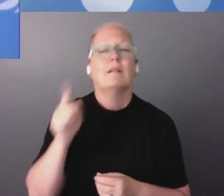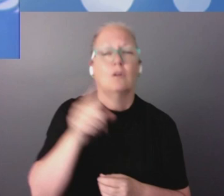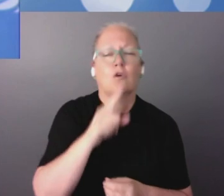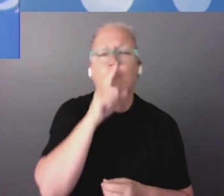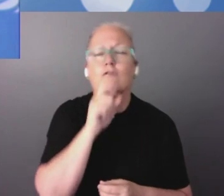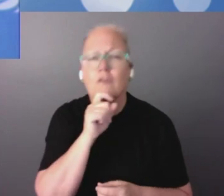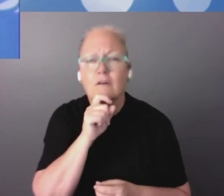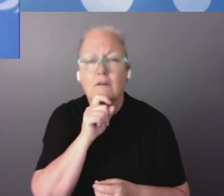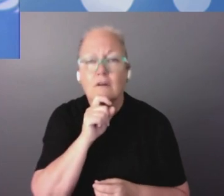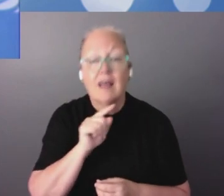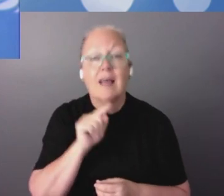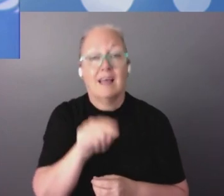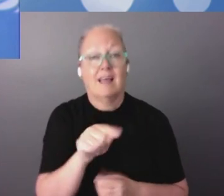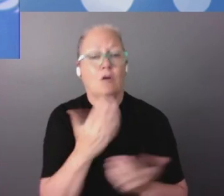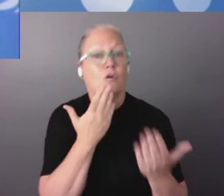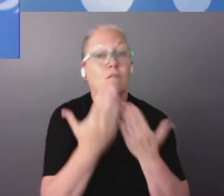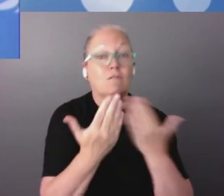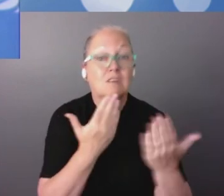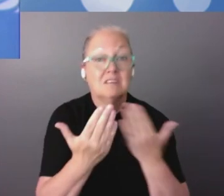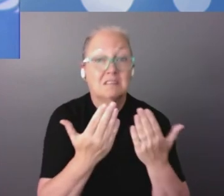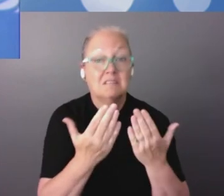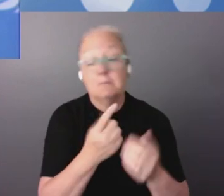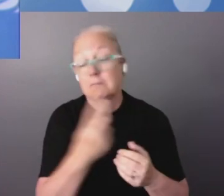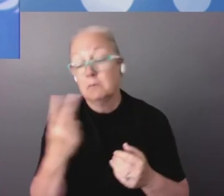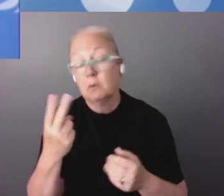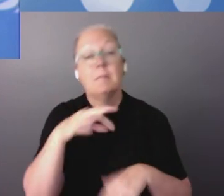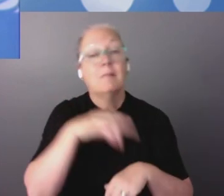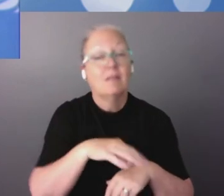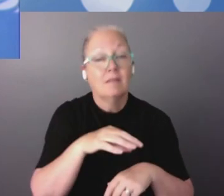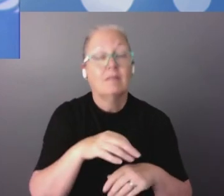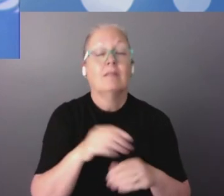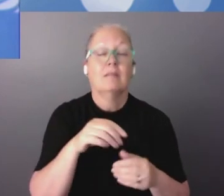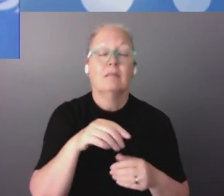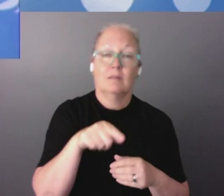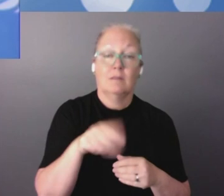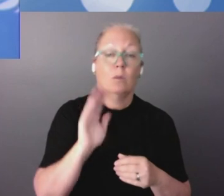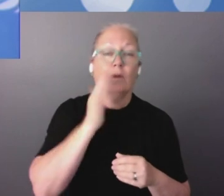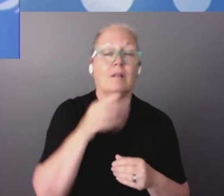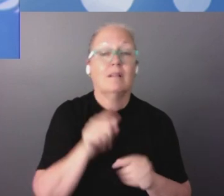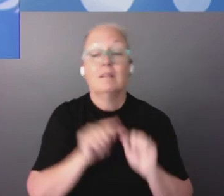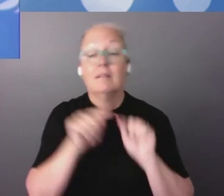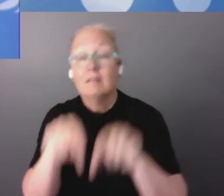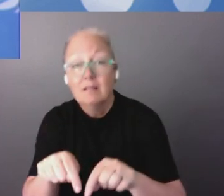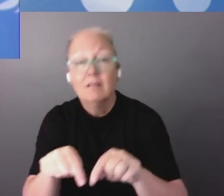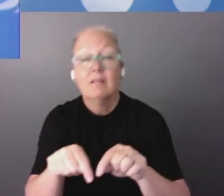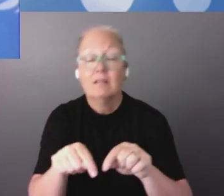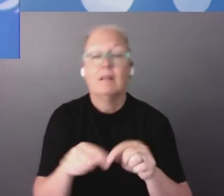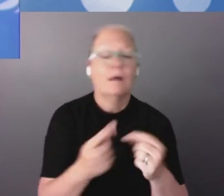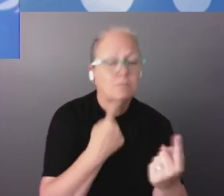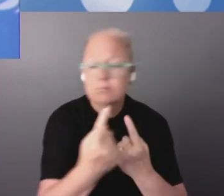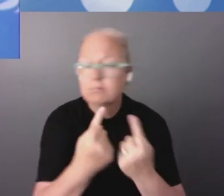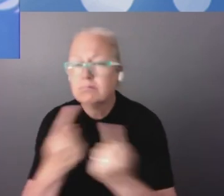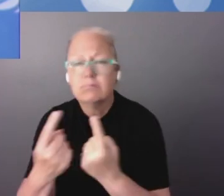с точки зрения наших усилий, которые мы предпринимаем чтобы справиться с